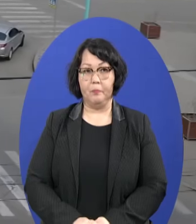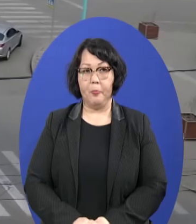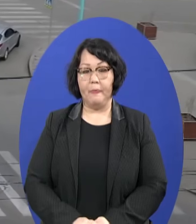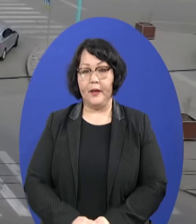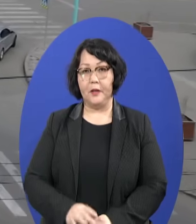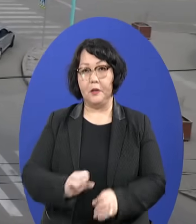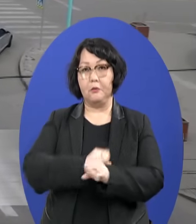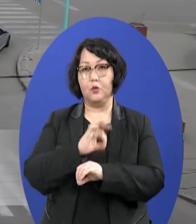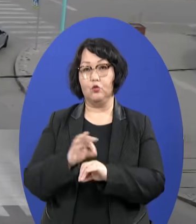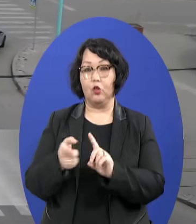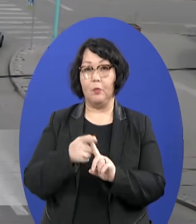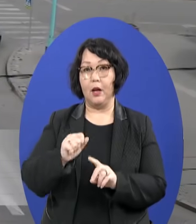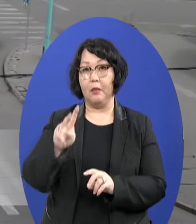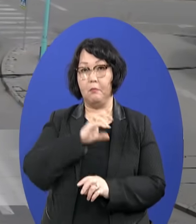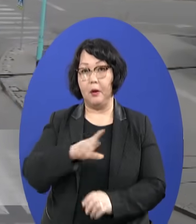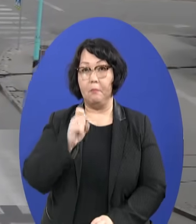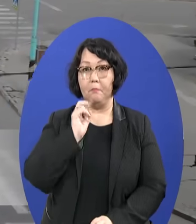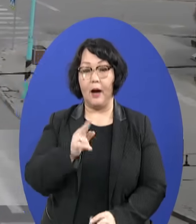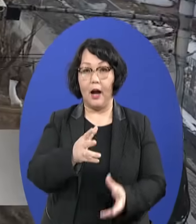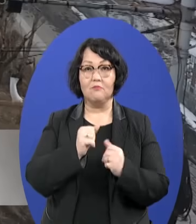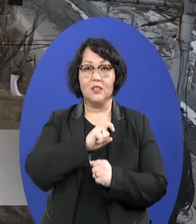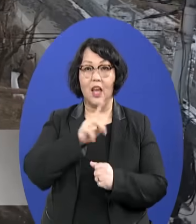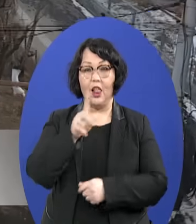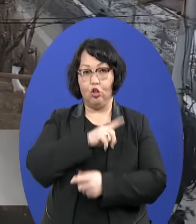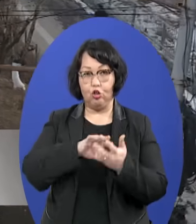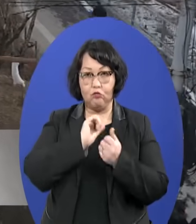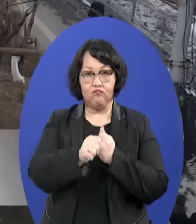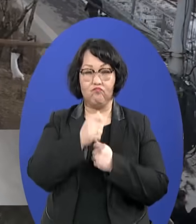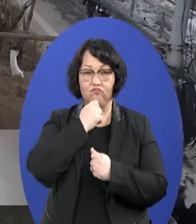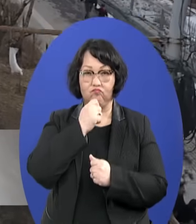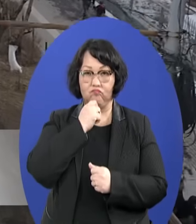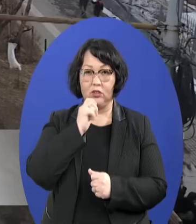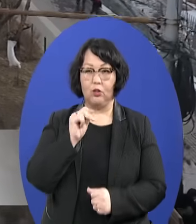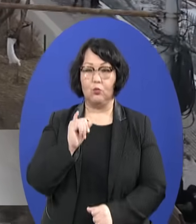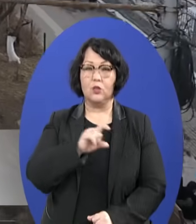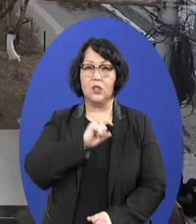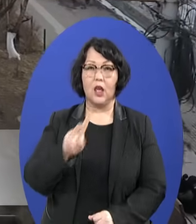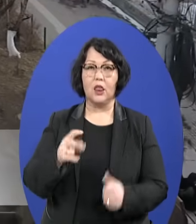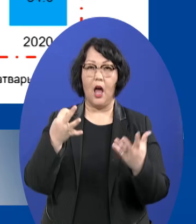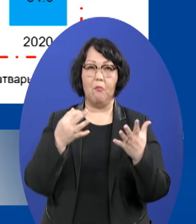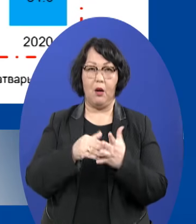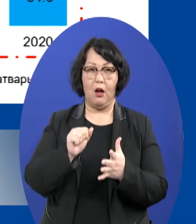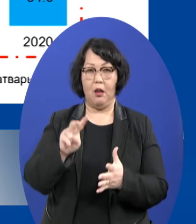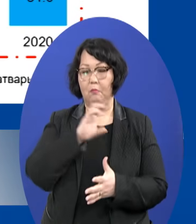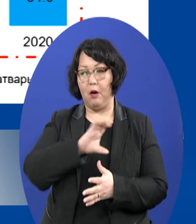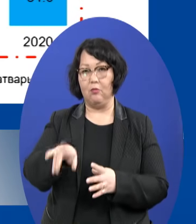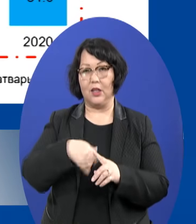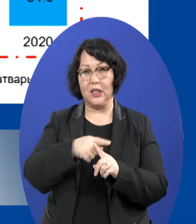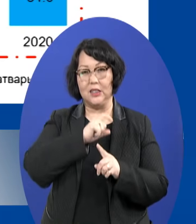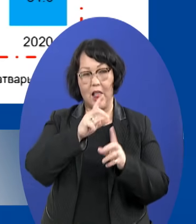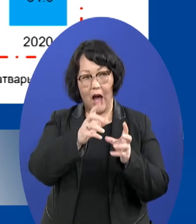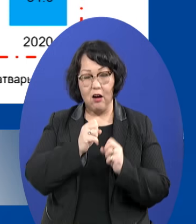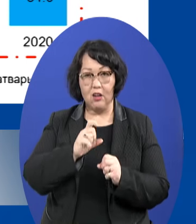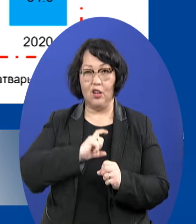Сар тахлын улмаас аж ахуй нэгжүүд банкнаас авсан зээлээ төлж чадахгүй чанаргүй зээлийн ангилалд 8000 орчим аж ахуй нэгж бүртгэгдчихэ. Дахин зээл авах хэрэг тодорхой